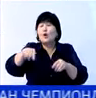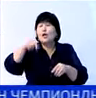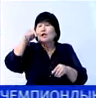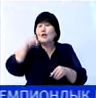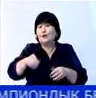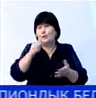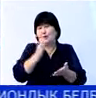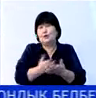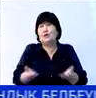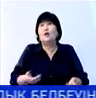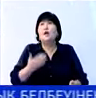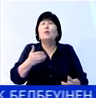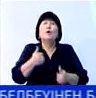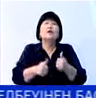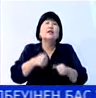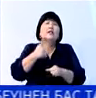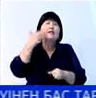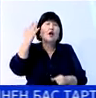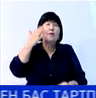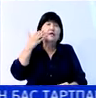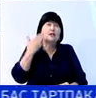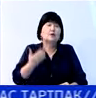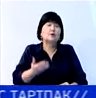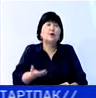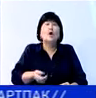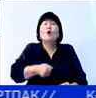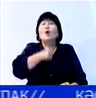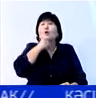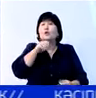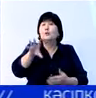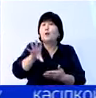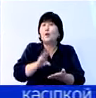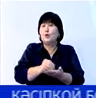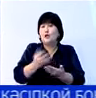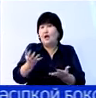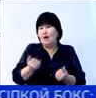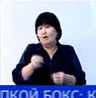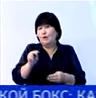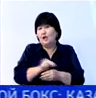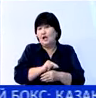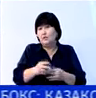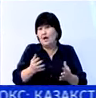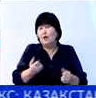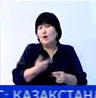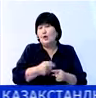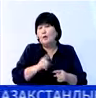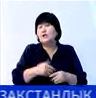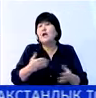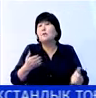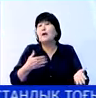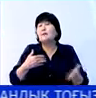түсіп жатты. Бұл турнирдің негізгі мақсаты осы үлкендерден өнеге алу, тәрбие алу және осы